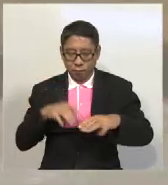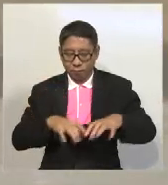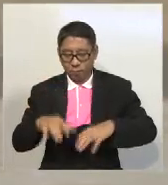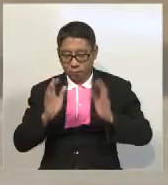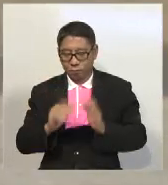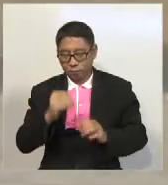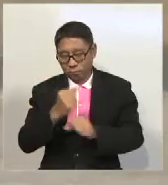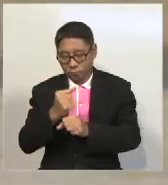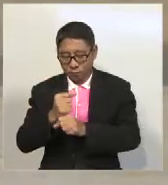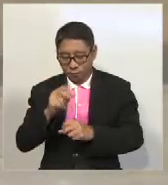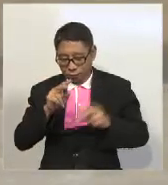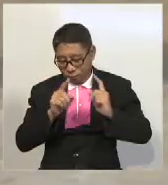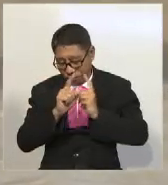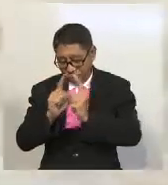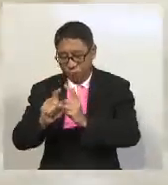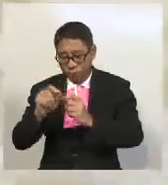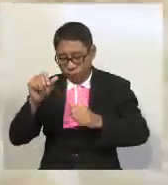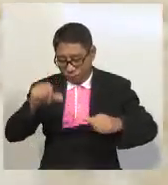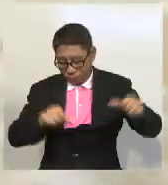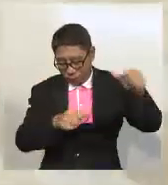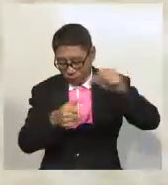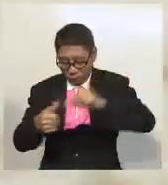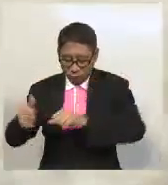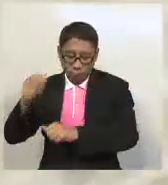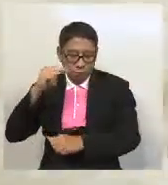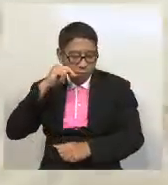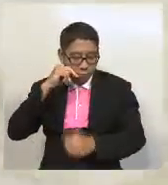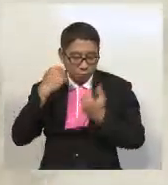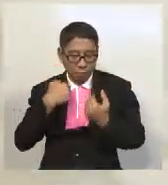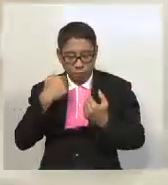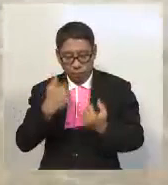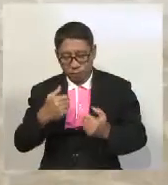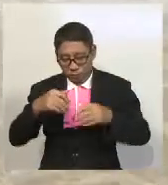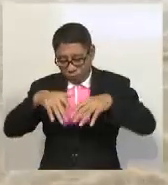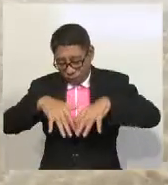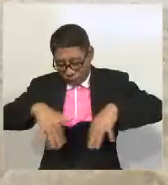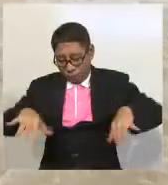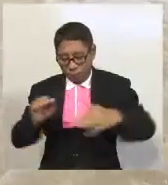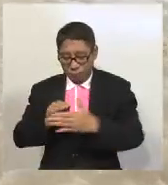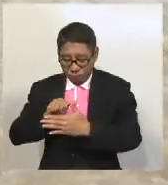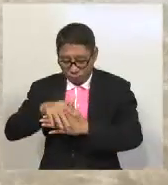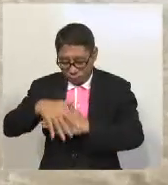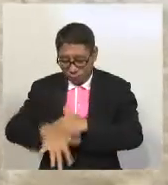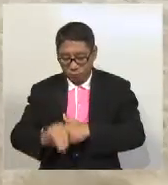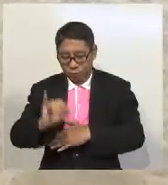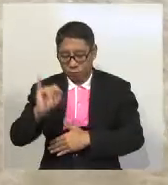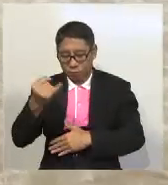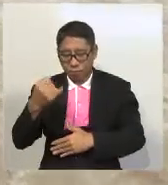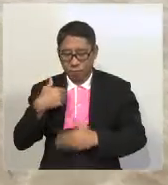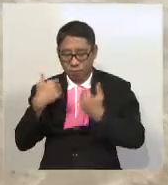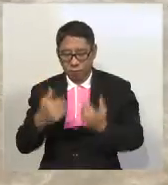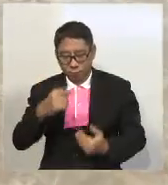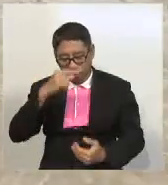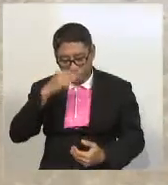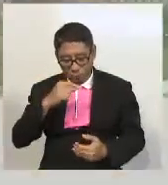จ้าหน้าที่ติดตามสภาพอากาศสถานการณ์น้ำการระบายน้ำจากเขื่อนเจ้าพระยาและแนวโน้มสถานการณ์ภั